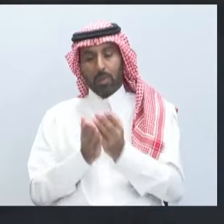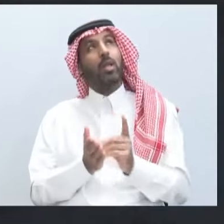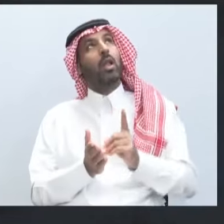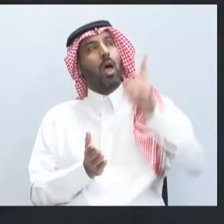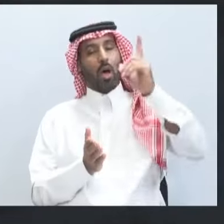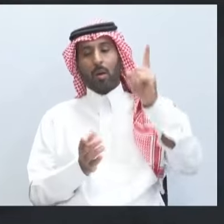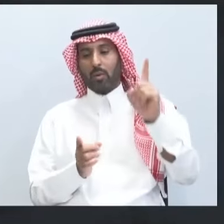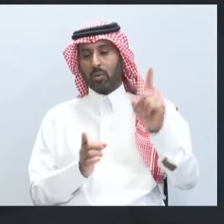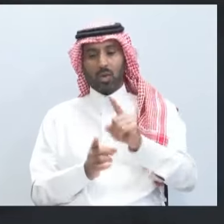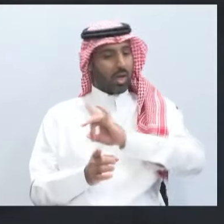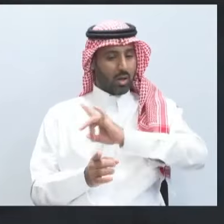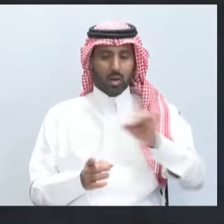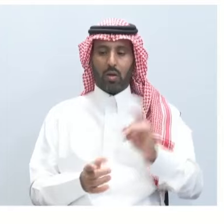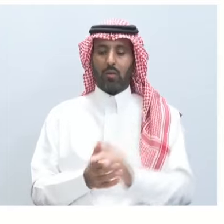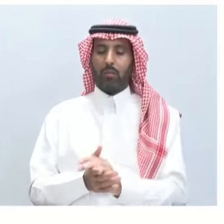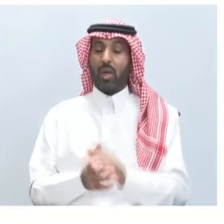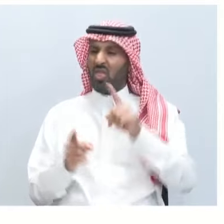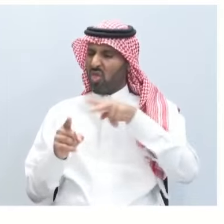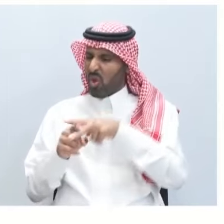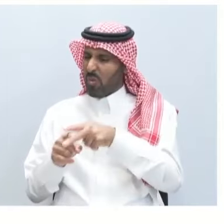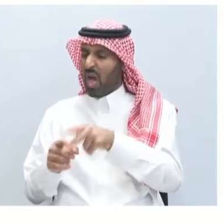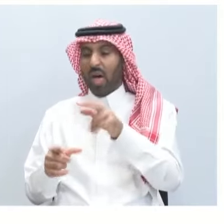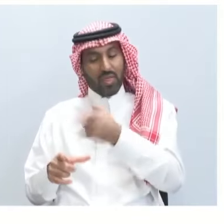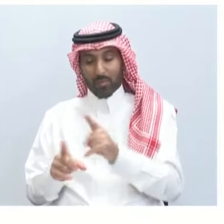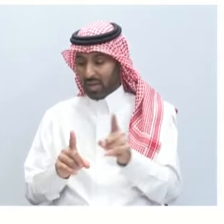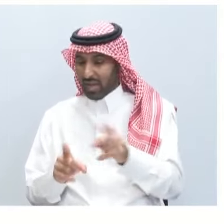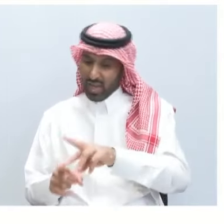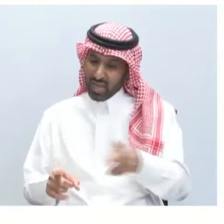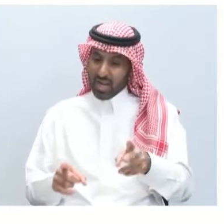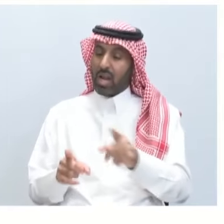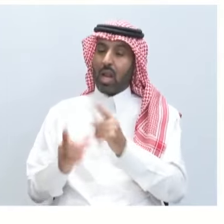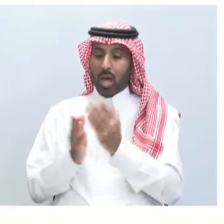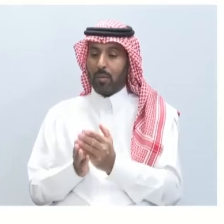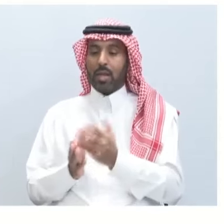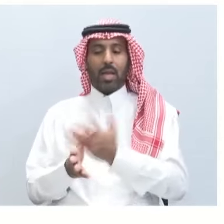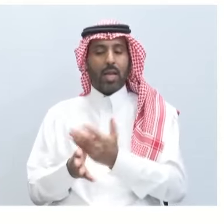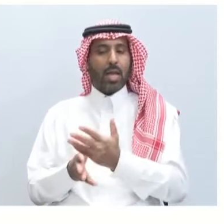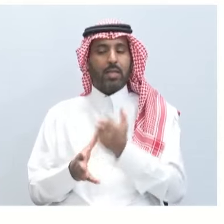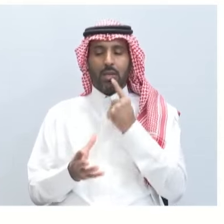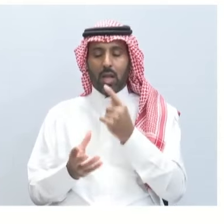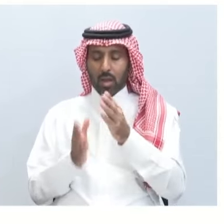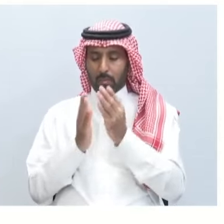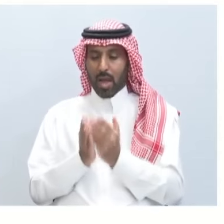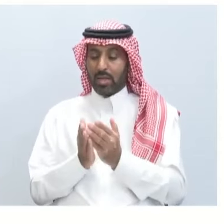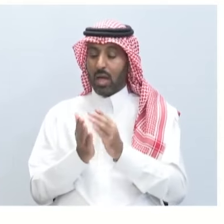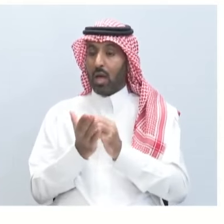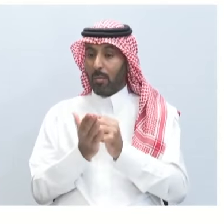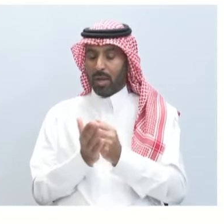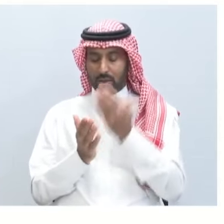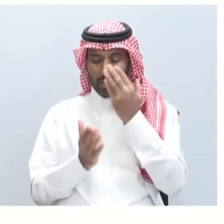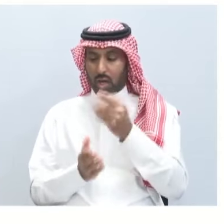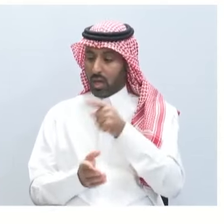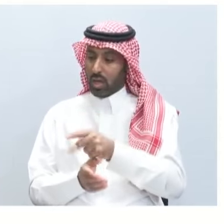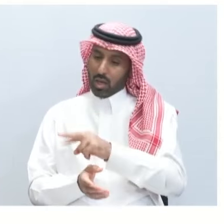العباده لغيره فهذا ظلم عظيم لماذا لانه وضع العباده في غير موضعها ثم جاء بعد ذلك